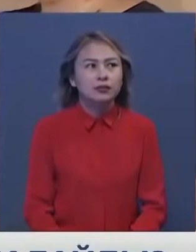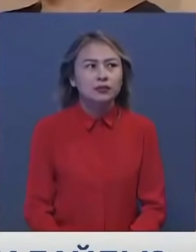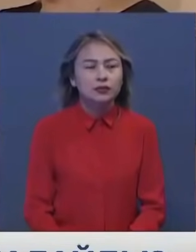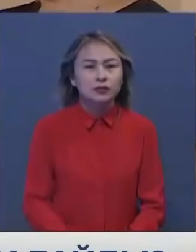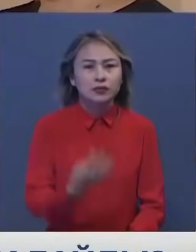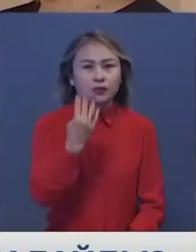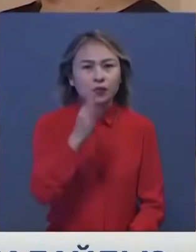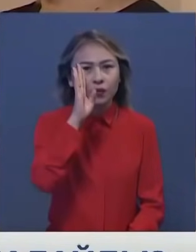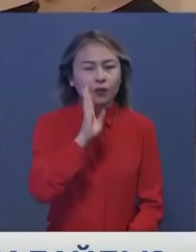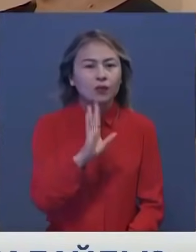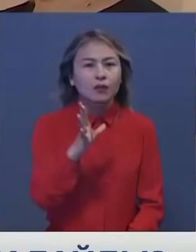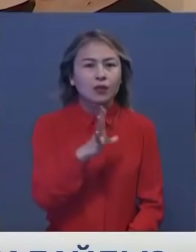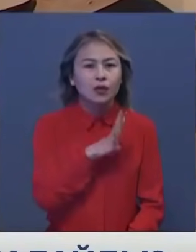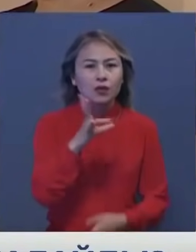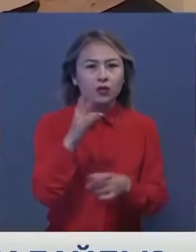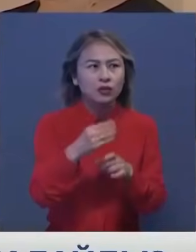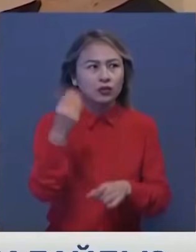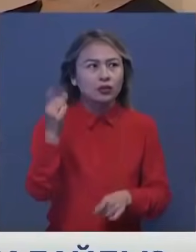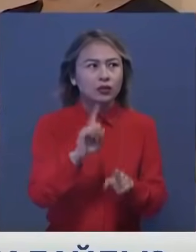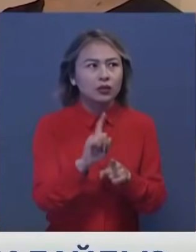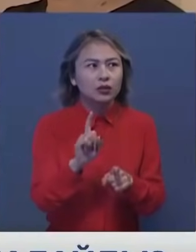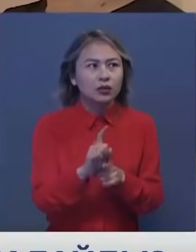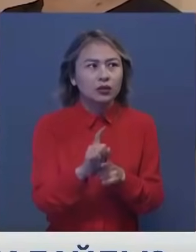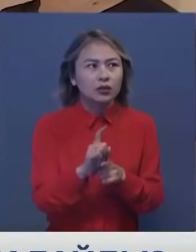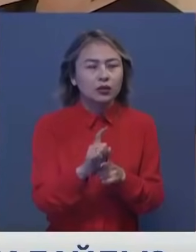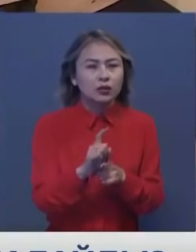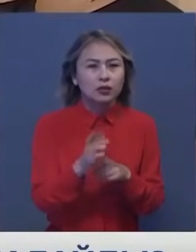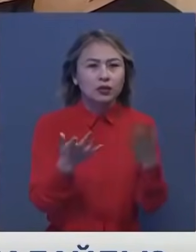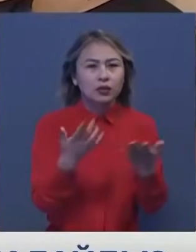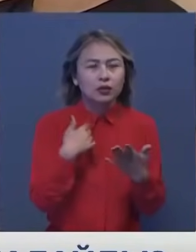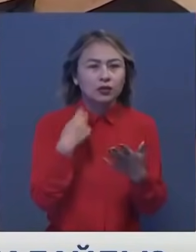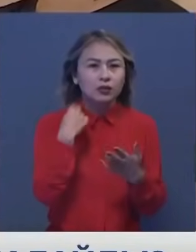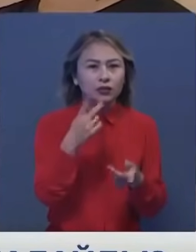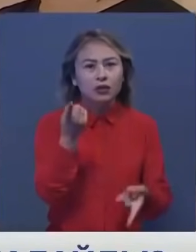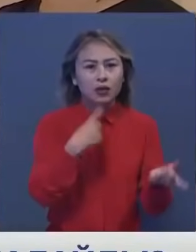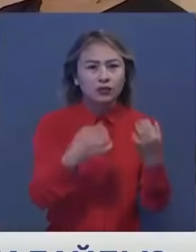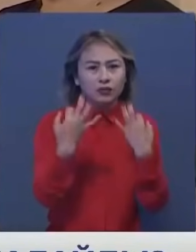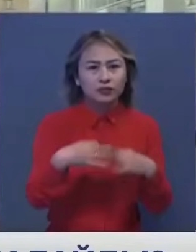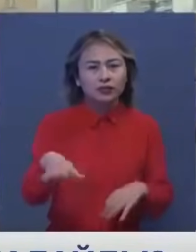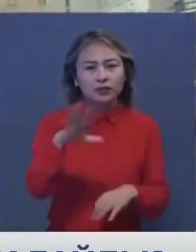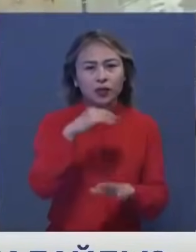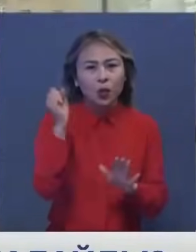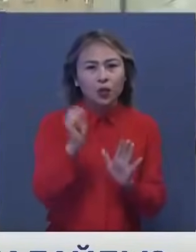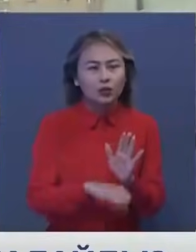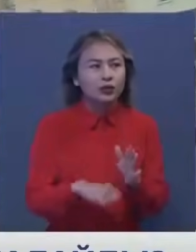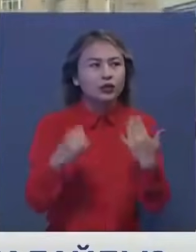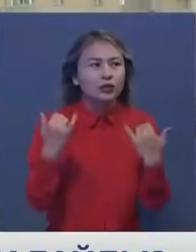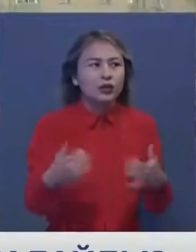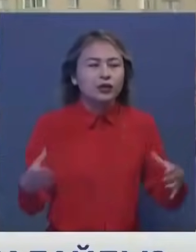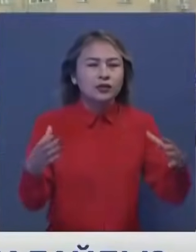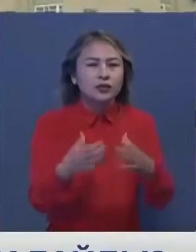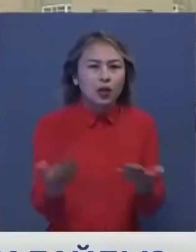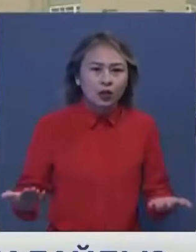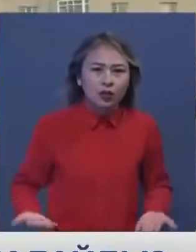таким большим длинным ножом и сказал, что он нас всех перережет. Даже если я его посажу, он все равно выйдет и нас всех перережет. Елордада